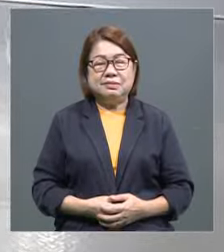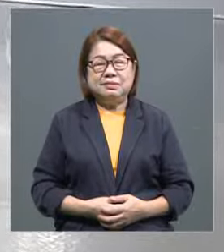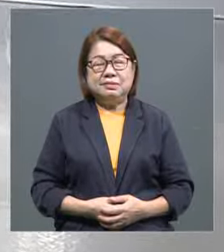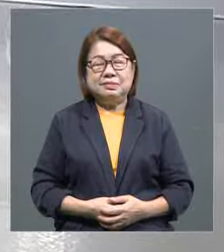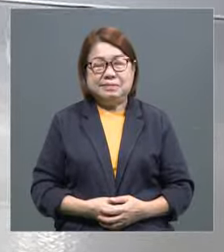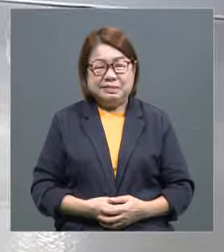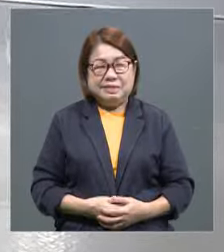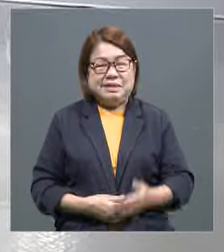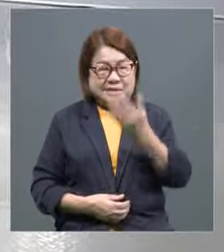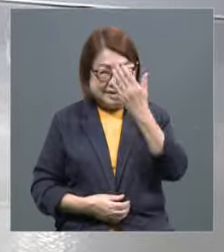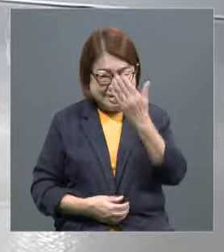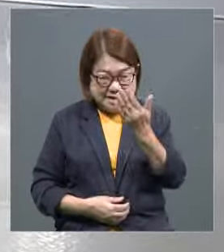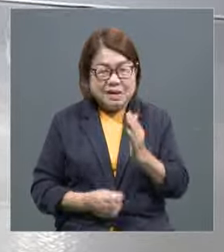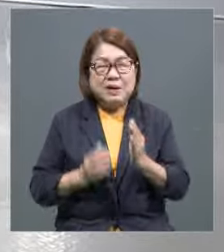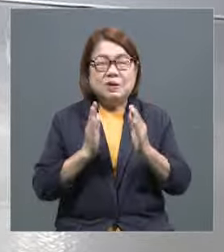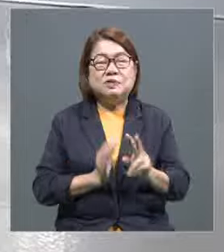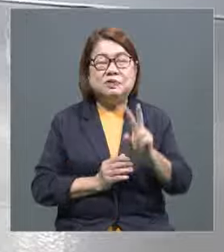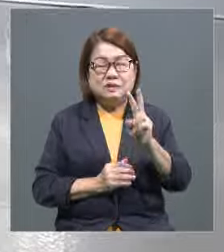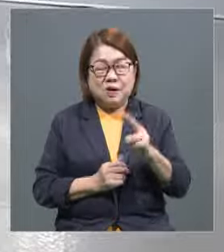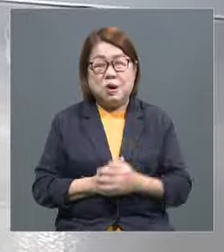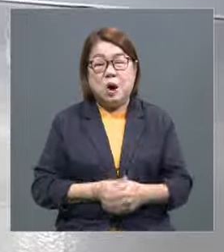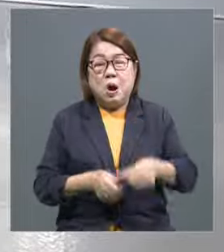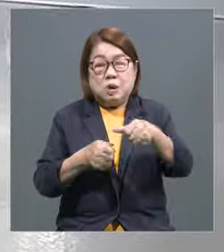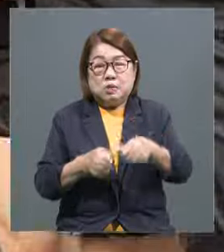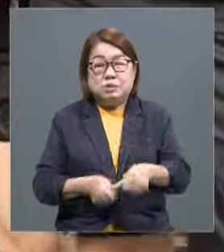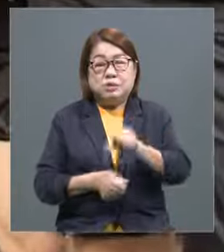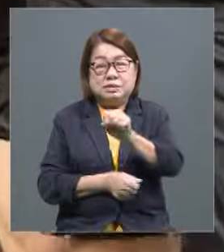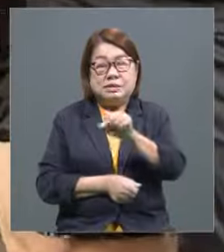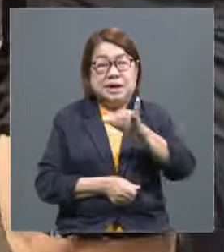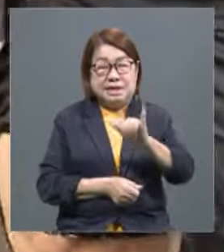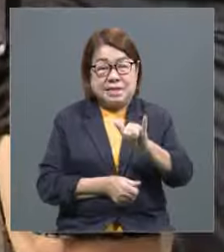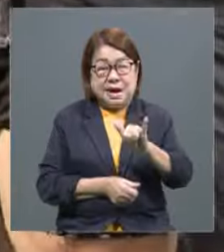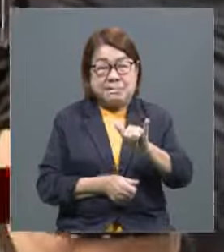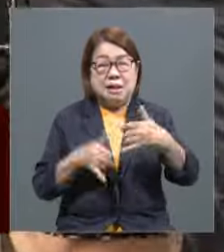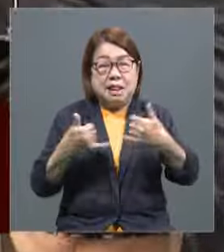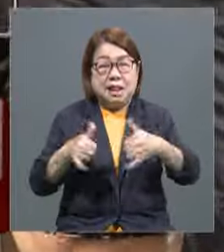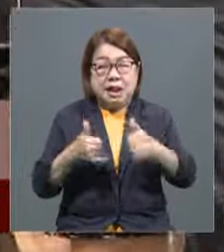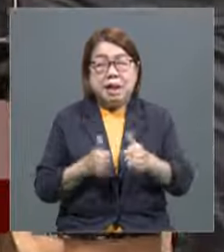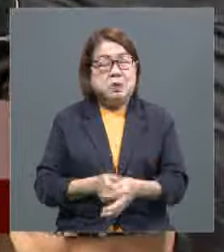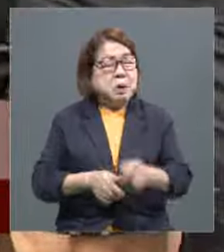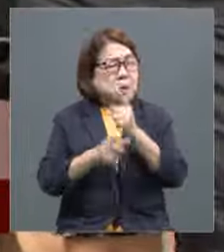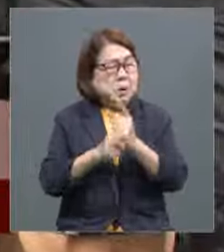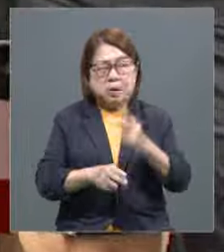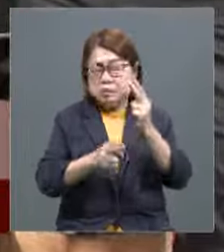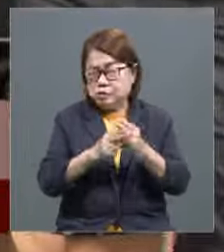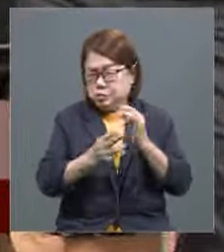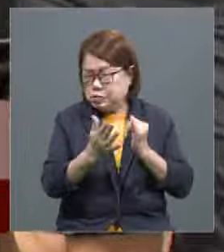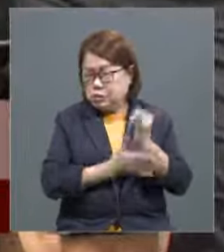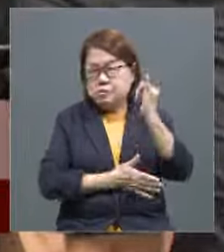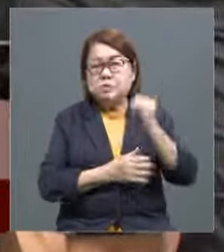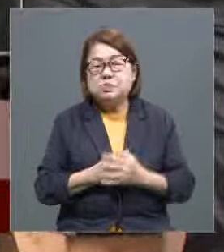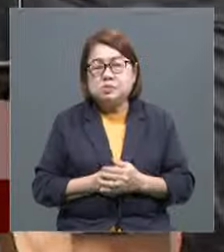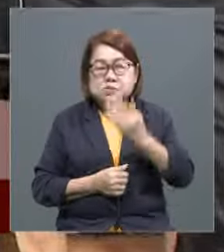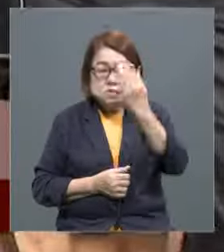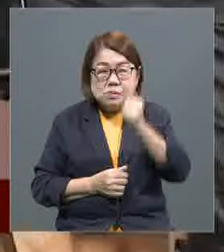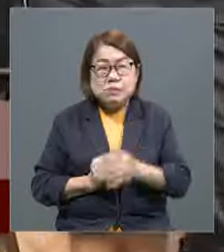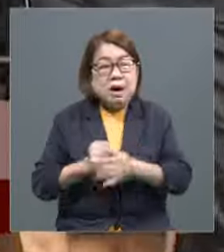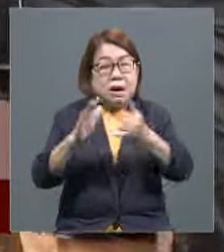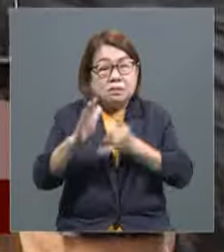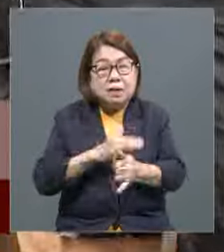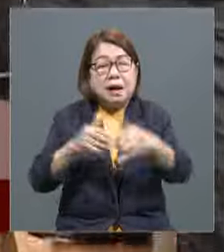ค่ะพี่เชอร์รี่แล้วก็พี่พีทคะต้องบอกว่าบรรยากาศงานสงกรานต์ที่นี่นั้นเป็นไปตามชื่องานจริงๆค่ะเพราะว่าในงานสง